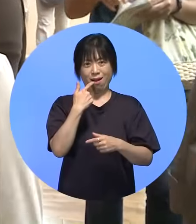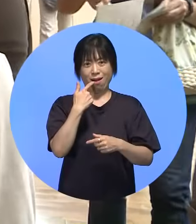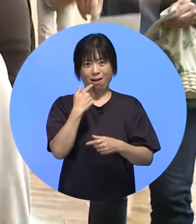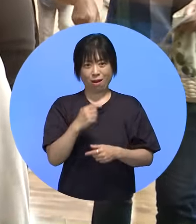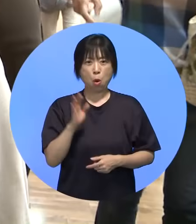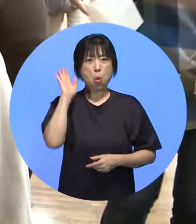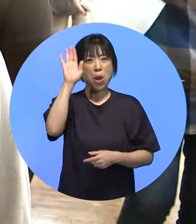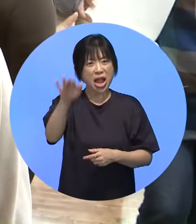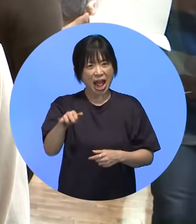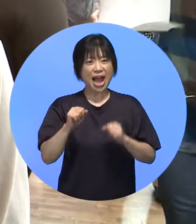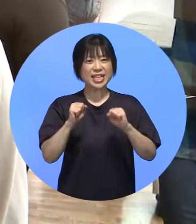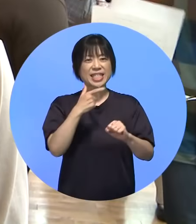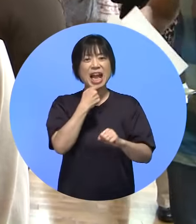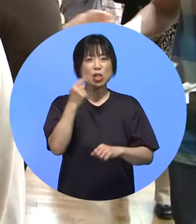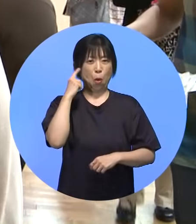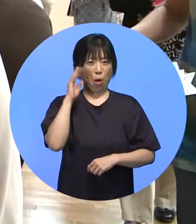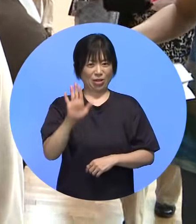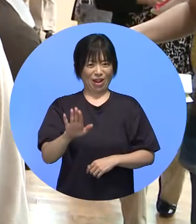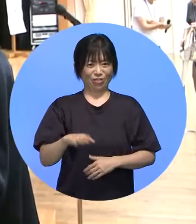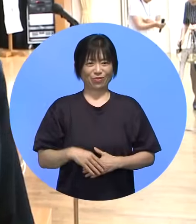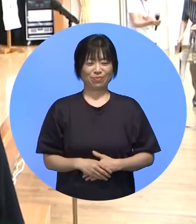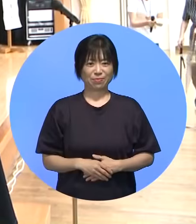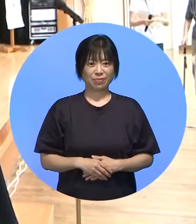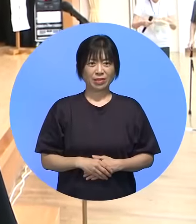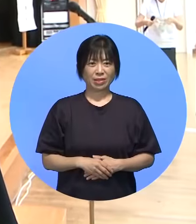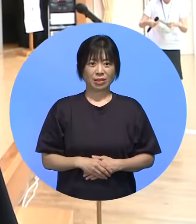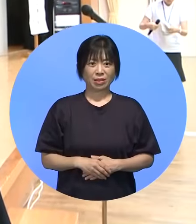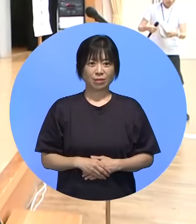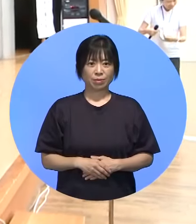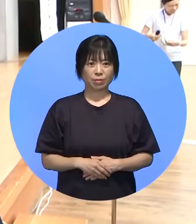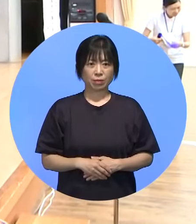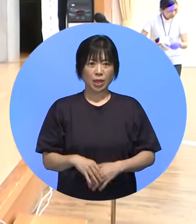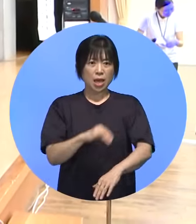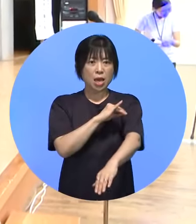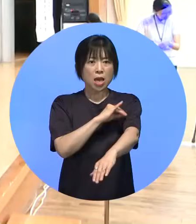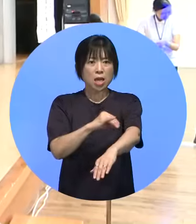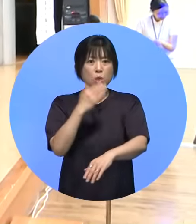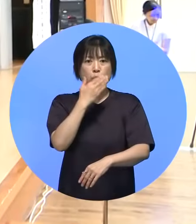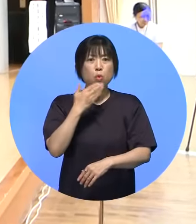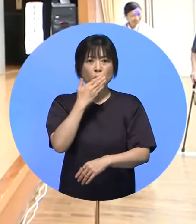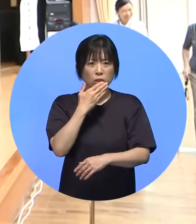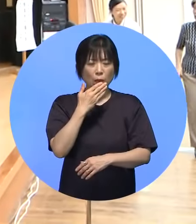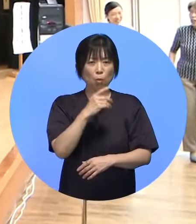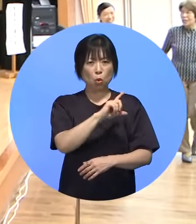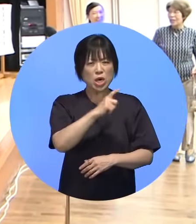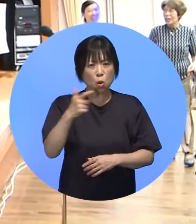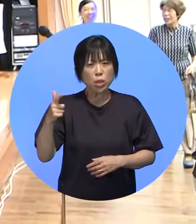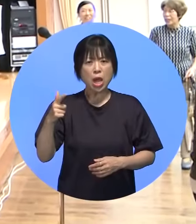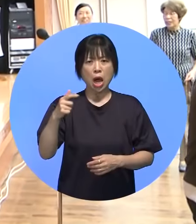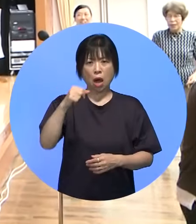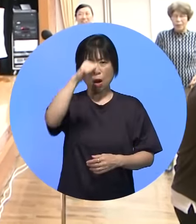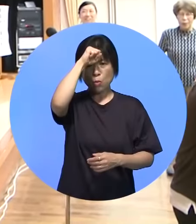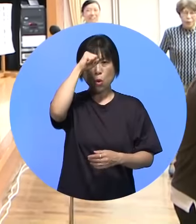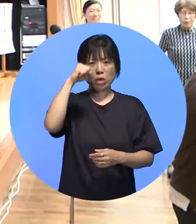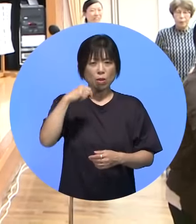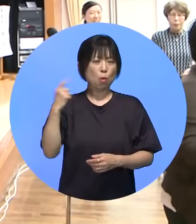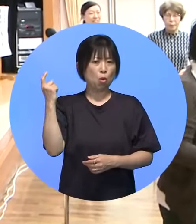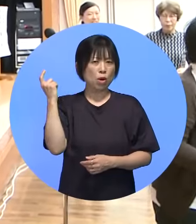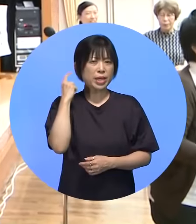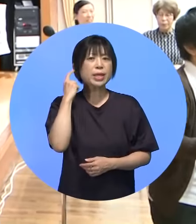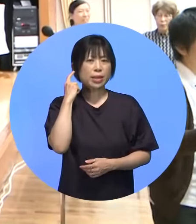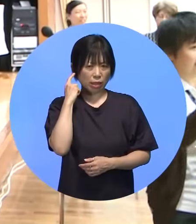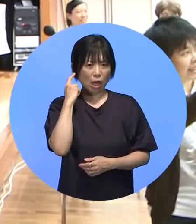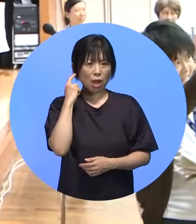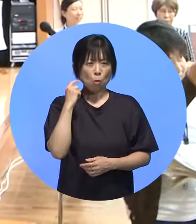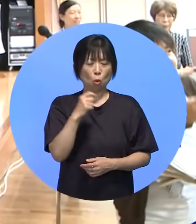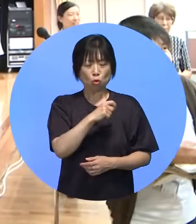たこれから熟考したいと思います血糖値とかいろんなあのショール帰化